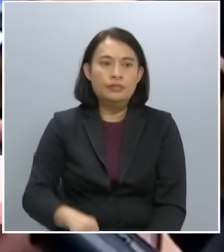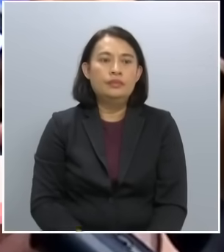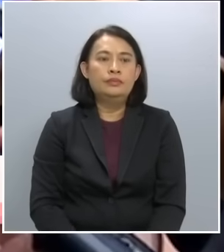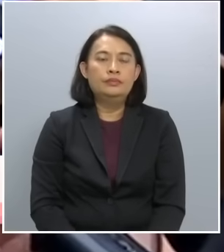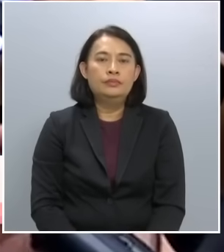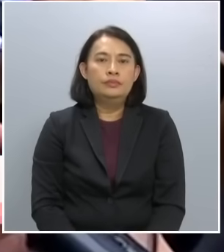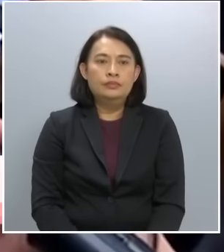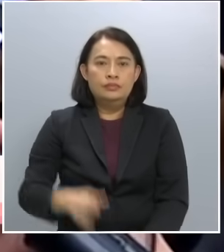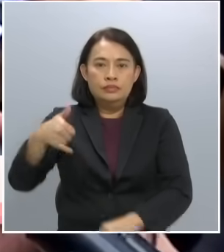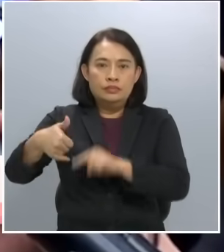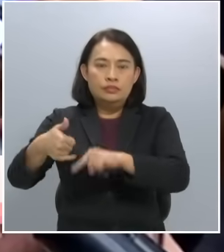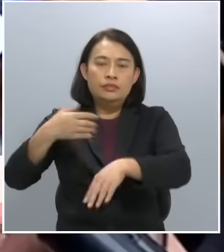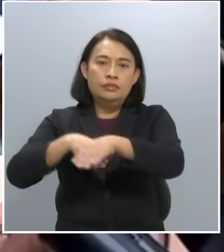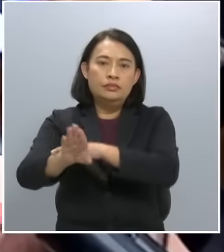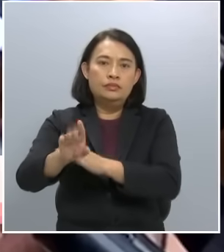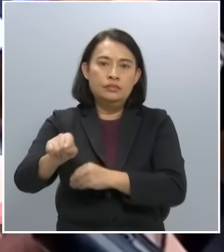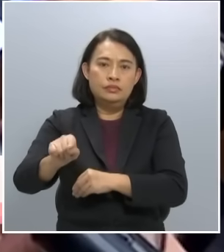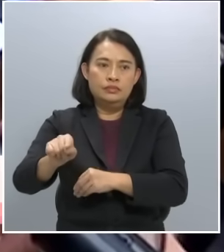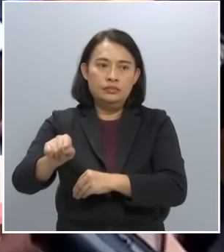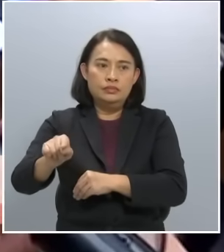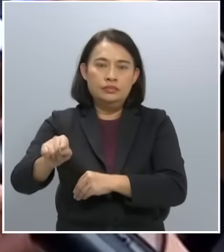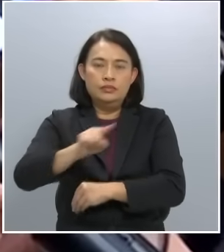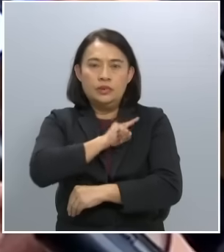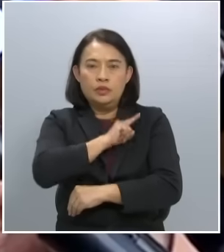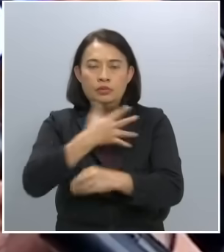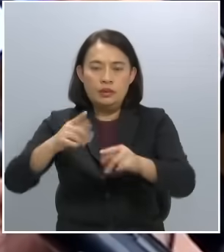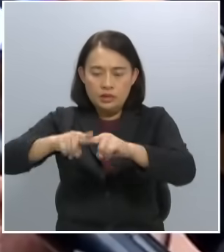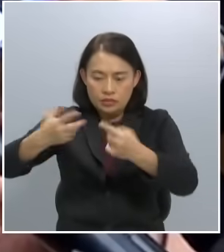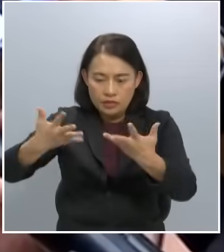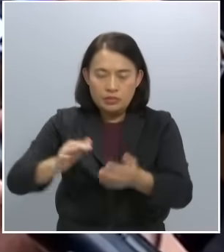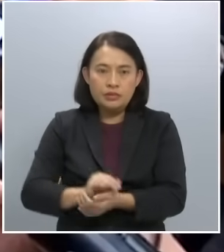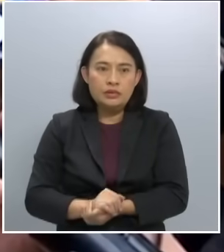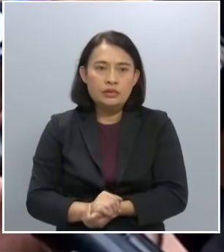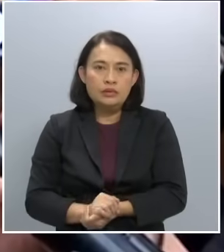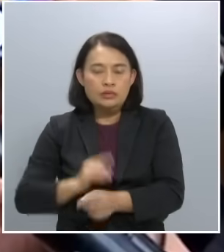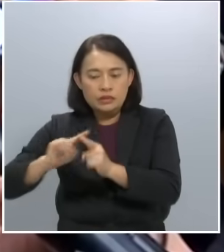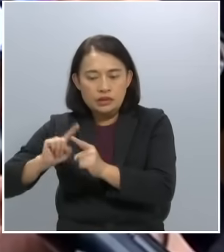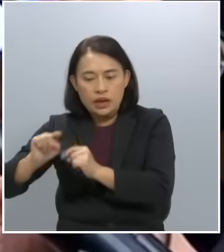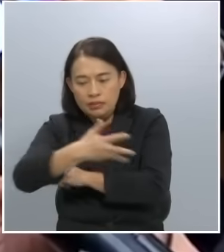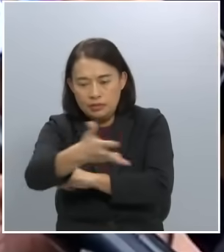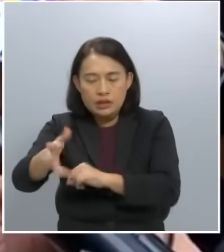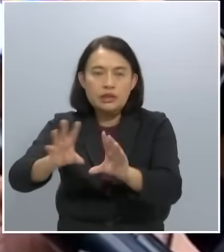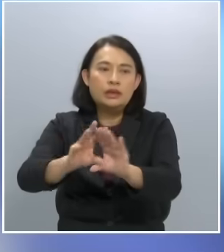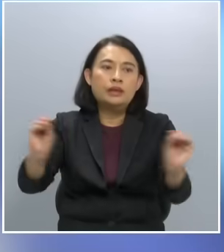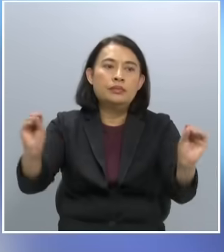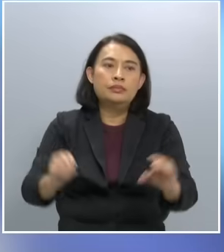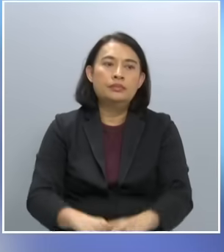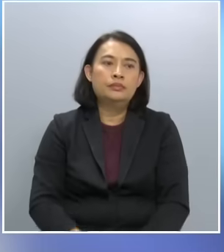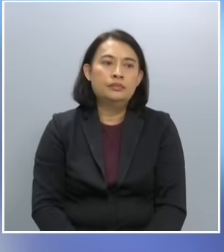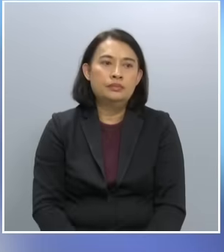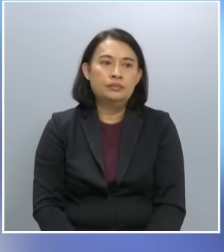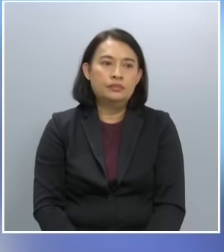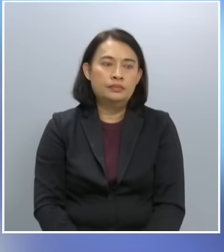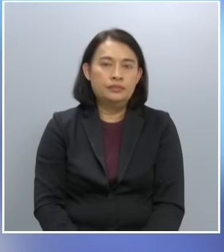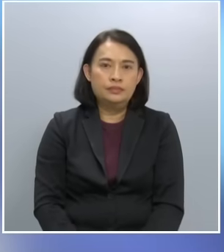อันนี้คือเขาหลบหนีไม่ไม่มาตอบอะไรไม่มีรับผิดชอบไม่ว่าจะฆ่าศพหรืออะไรก็แล้วแต่แต่ก็คือเงียบหายอ่ะค่ะเนี่ยฮะคุณผู้ชม